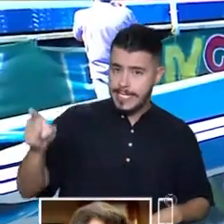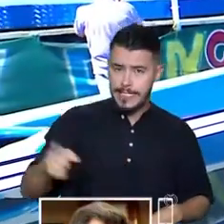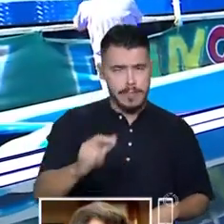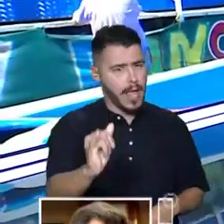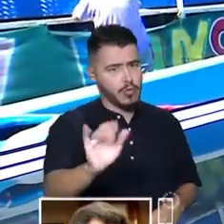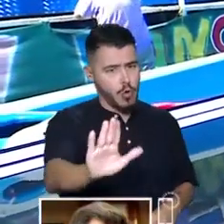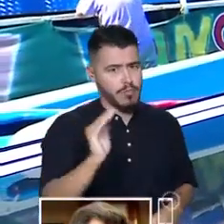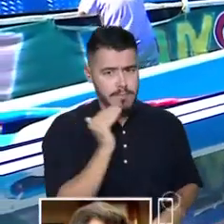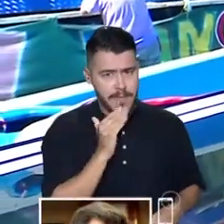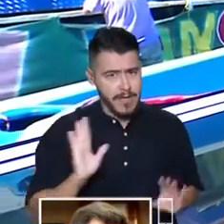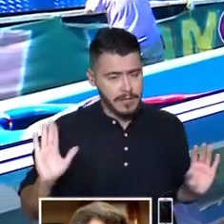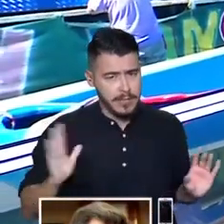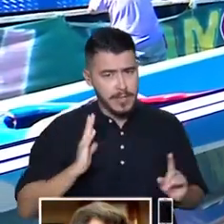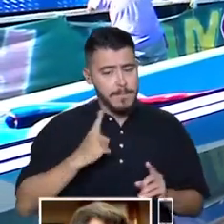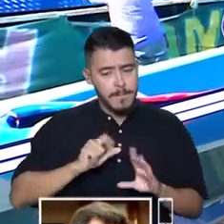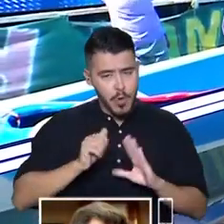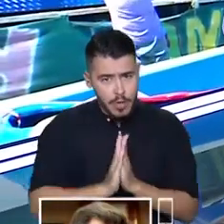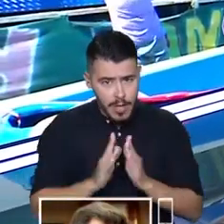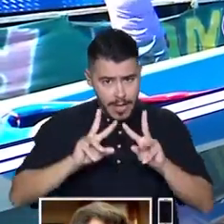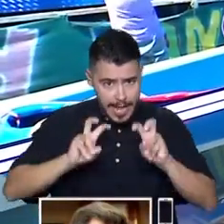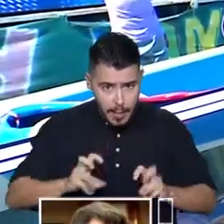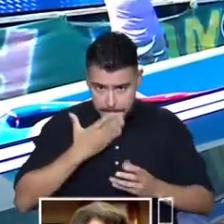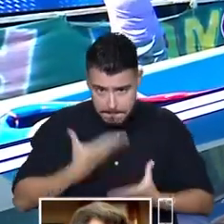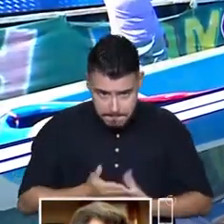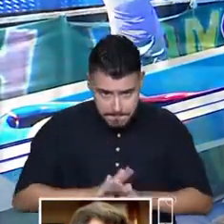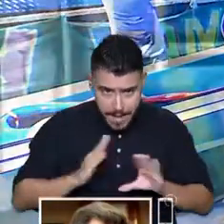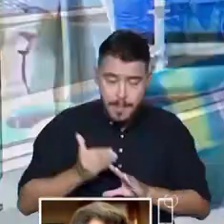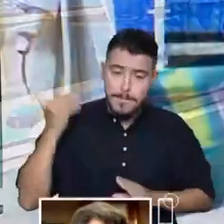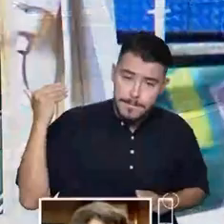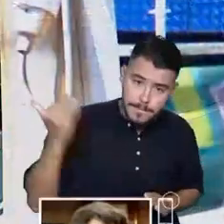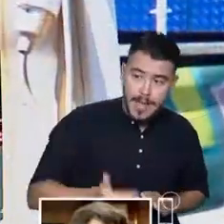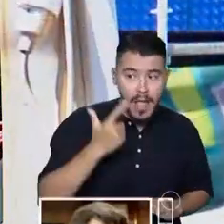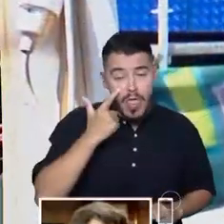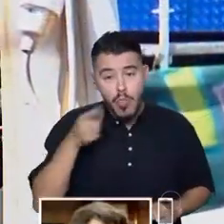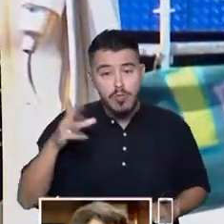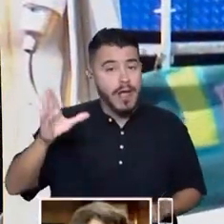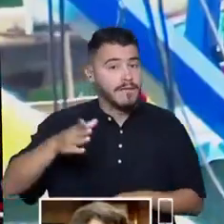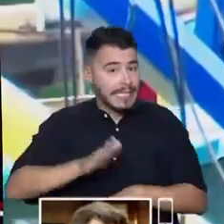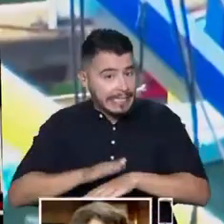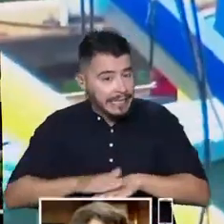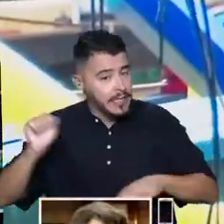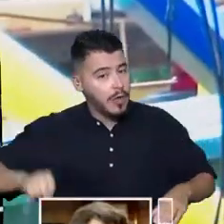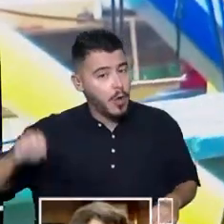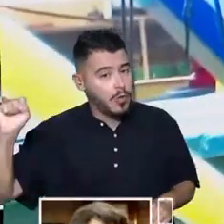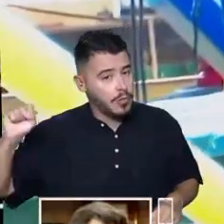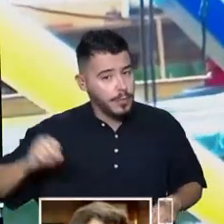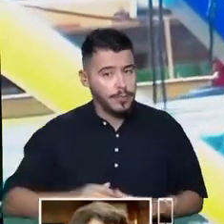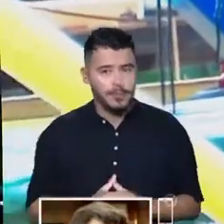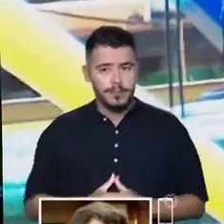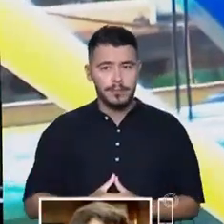σύντομα, γιατί έχει δοθεί και έρευνα να γίνει, εντολή να γίνει έρευνα ταχύτατα. Ωραία. Θα περιμένουμε τότε την ολοκλήρωση